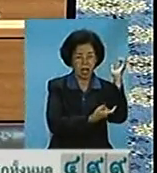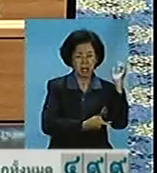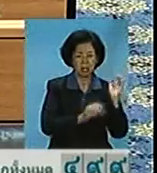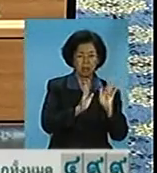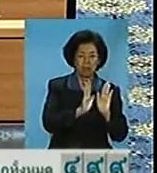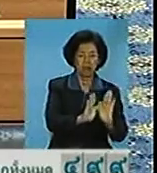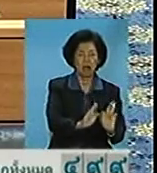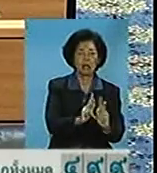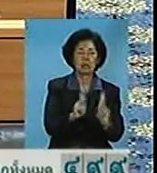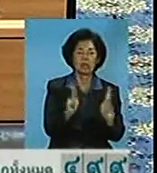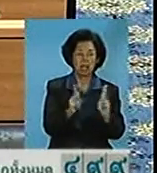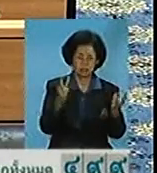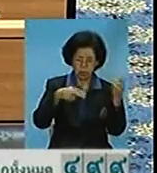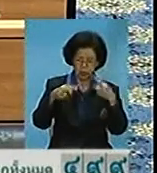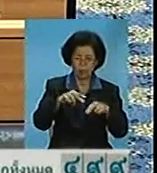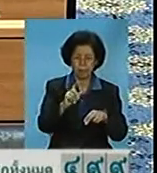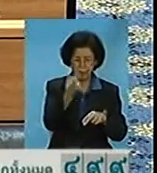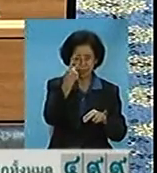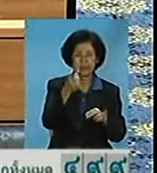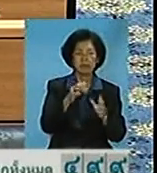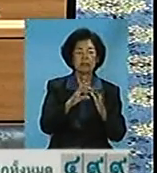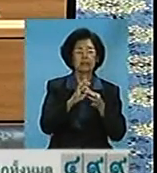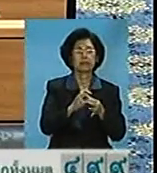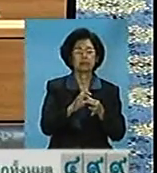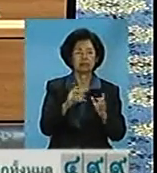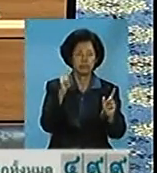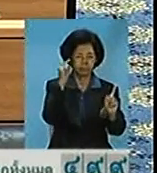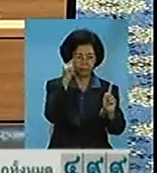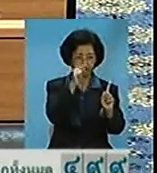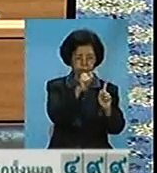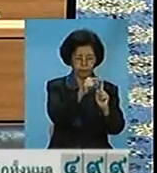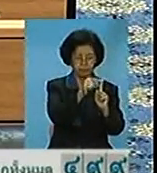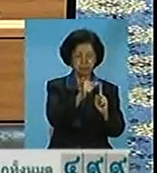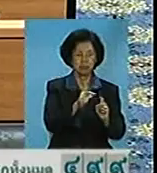ครับว่าไอ้นี่นะในวัตถุประสงค์ส่วน